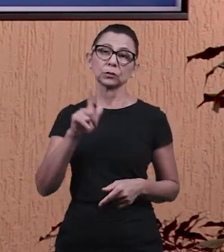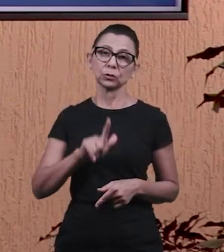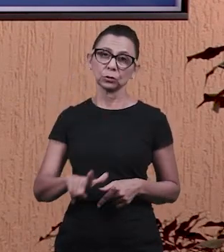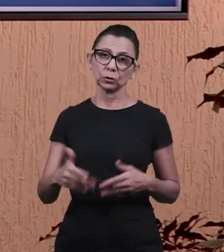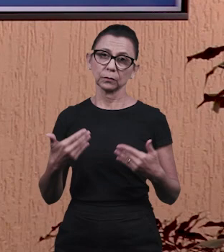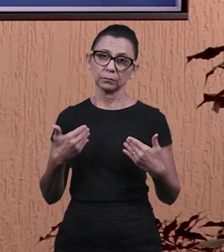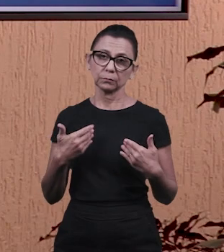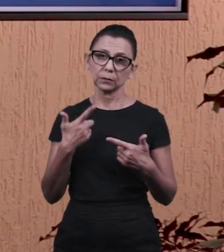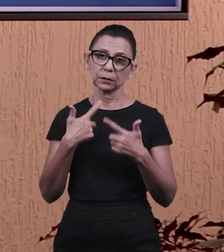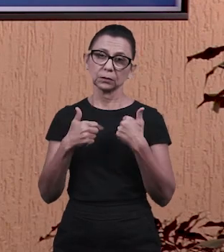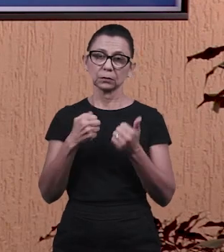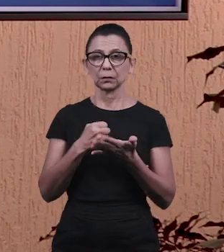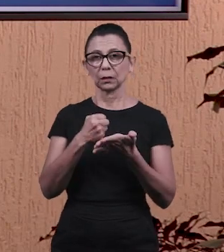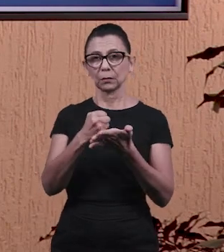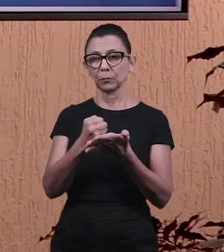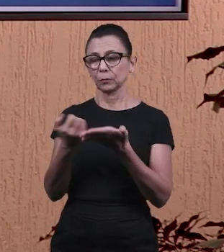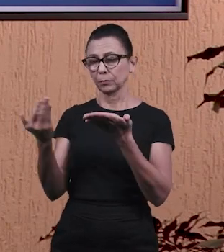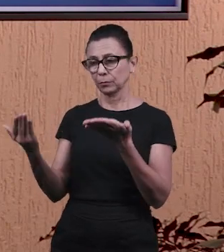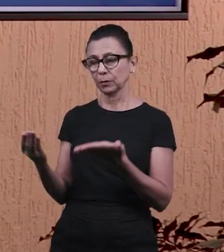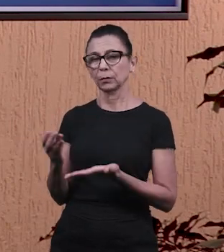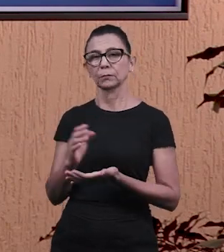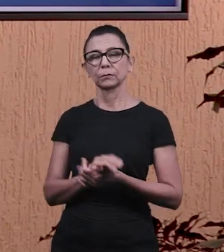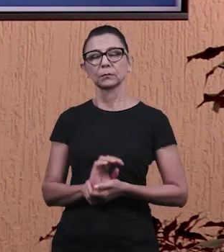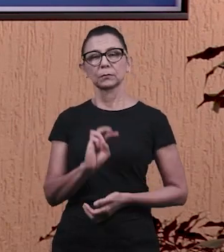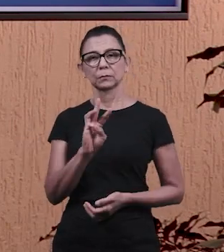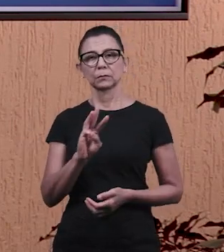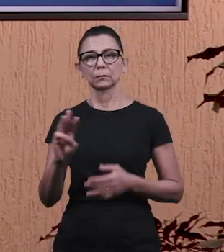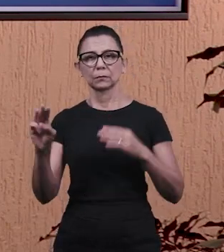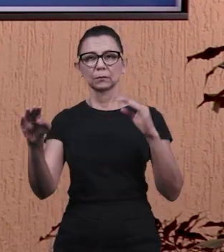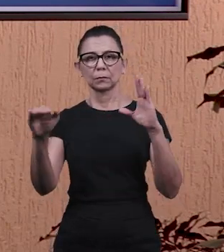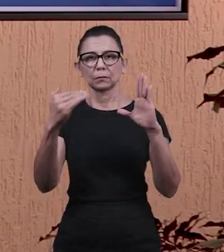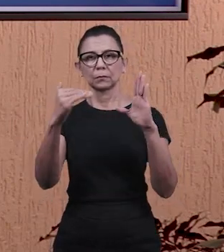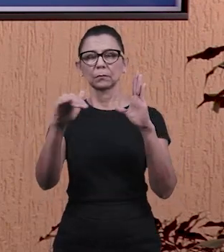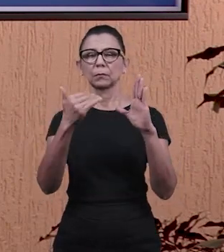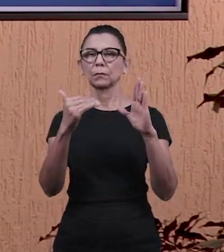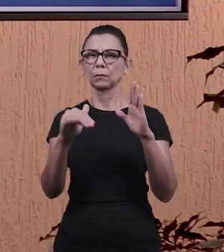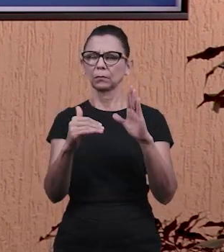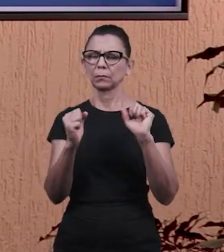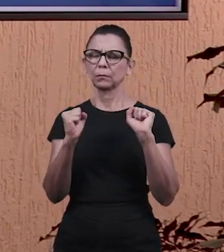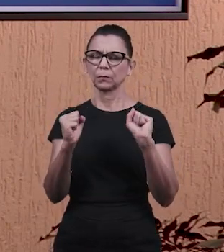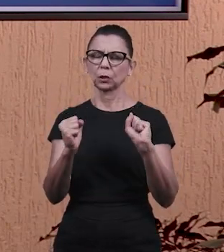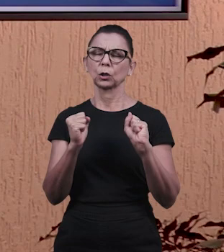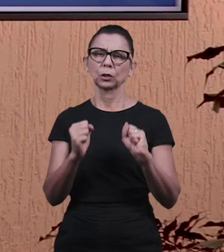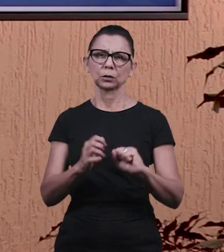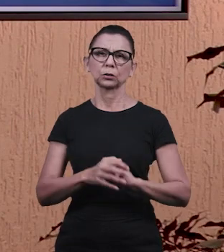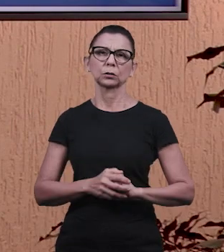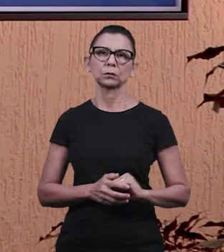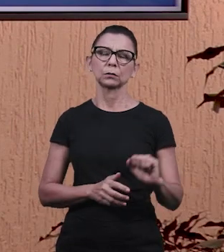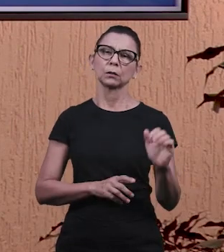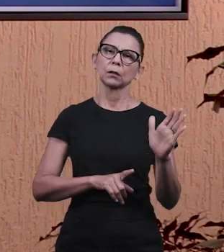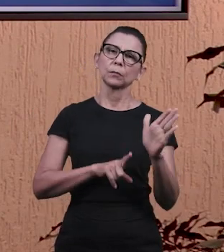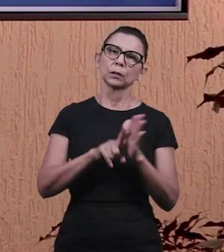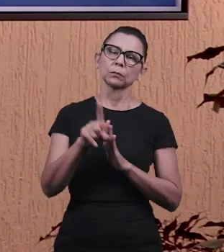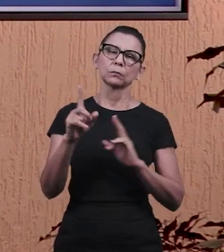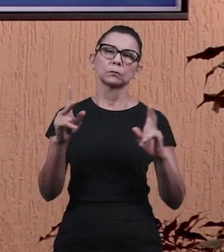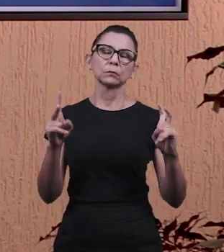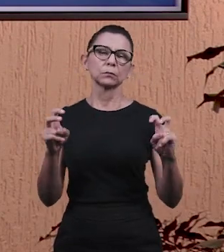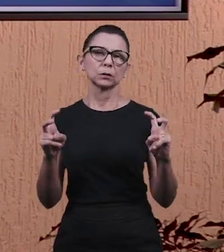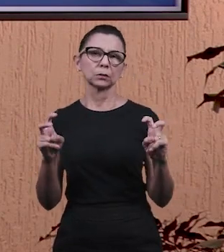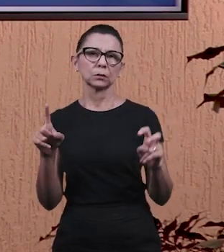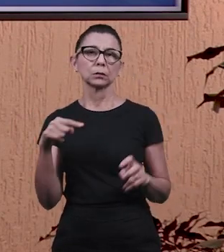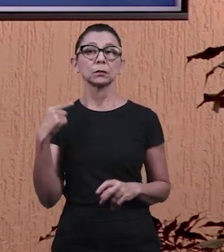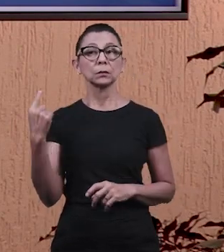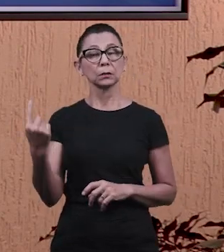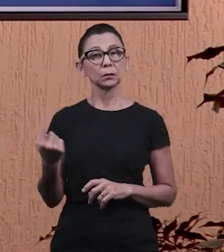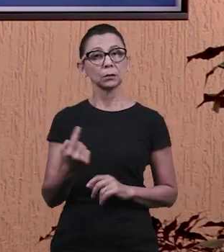вопросы, сомнения, можете писать нам по имейлу, который находится на экране, и ваши вопросы. И